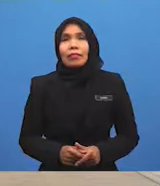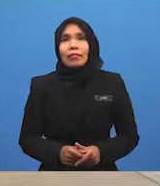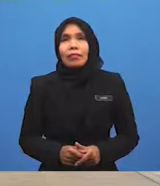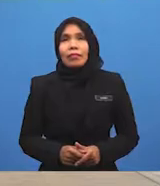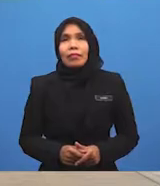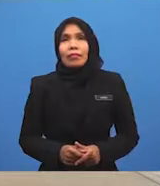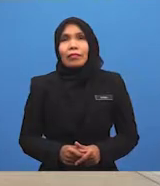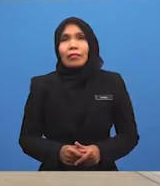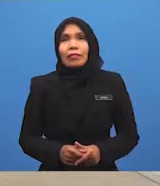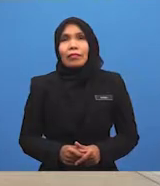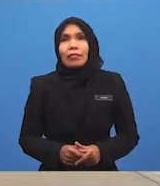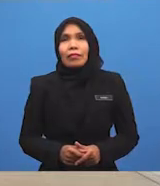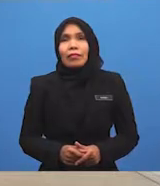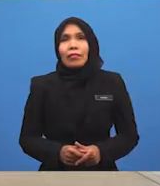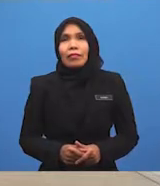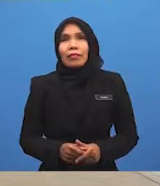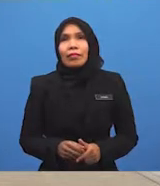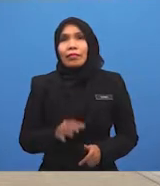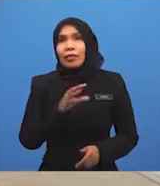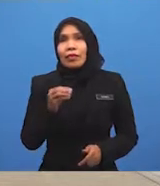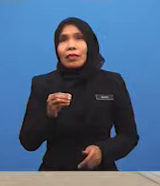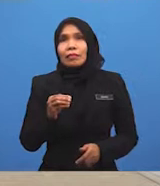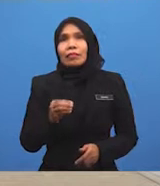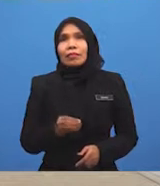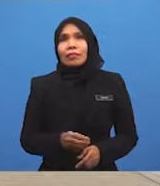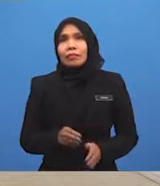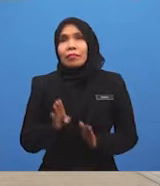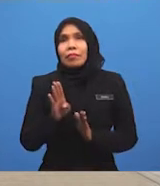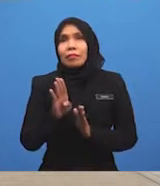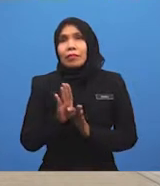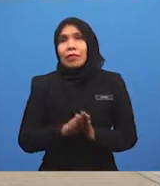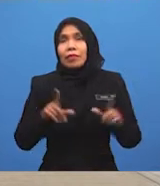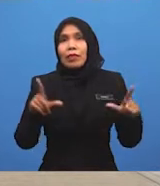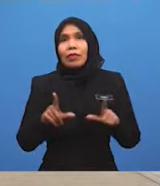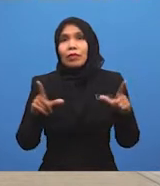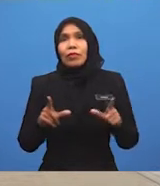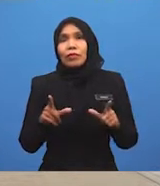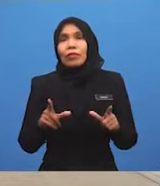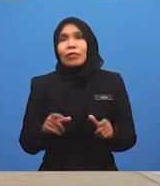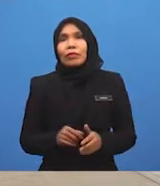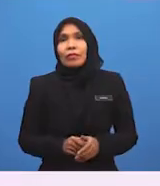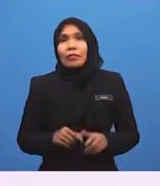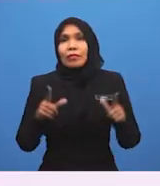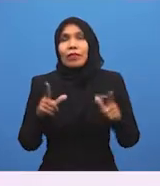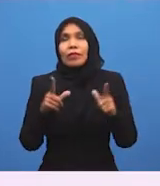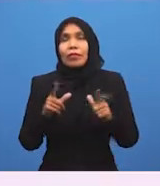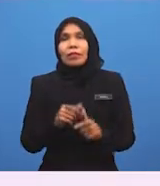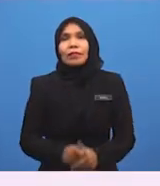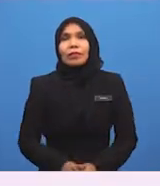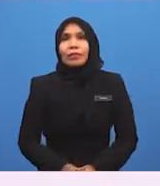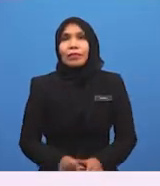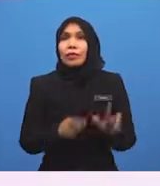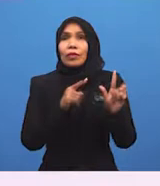merebah kepada perpecahan dan perbalahan. Seterusnya, kepentingan yang